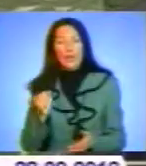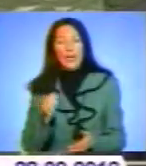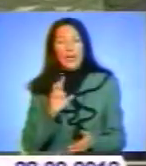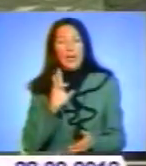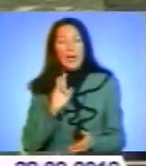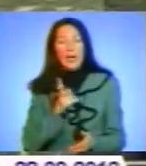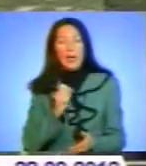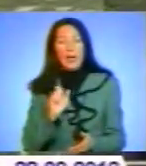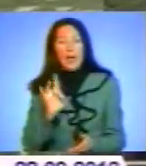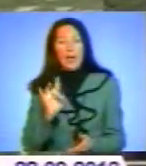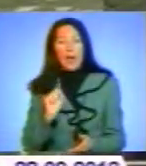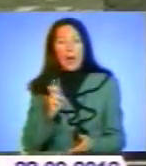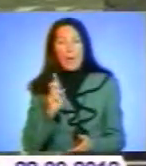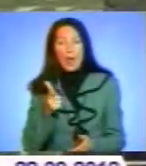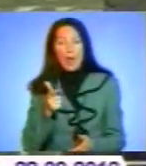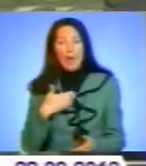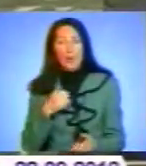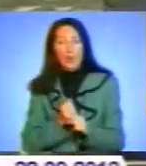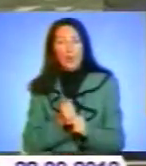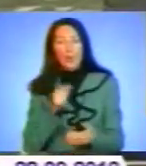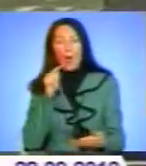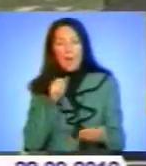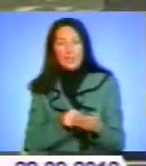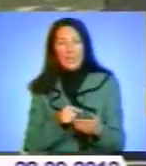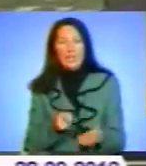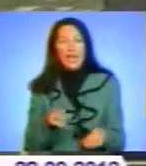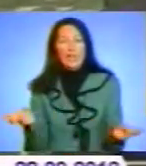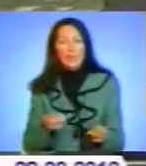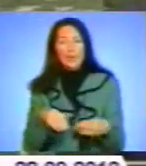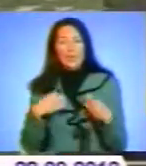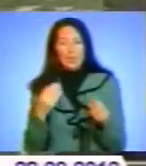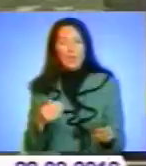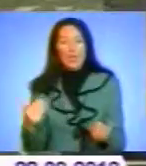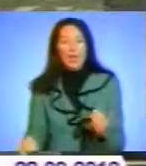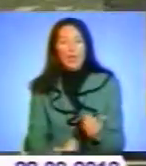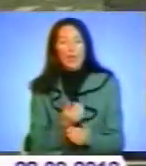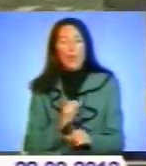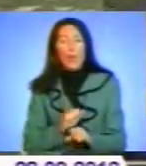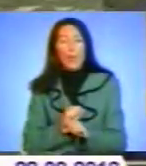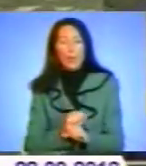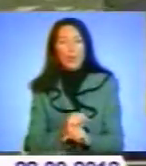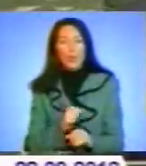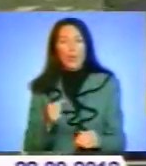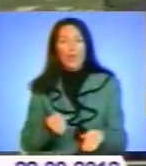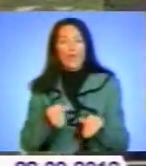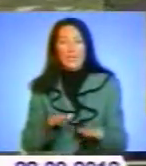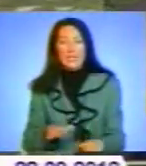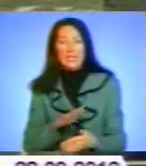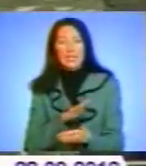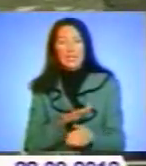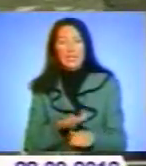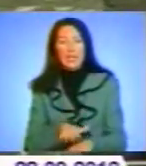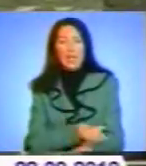робитимемо акцент на необхідності надання нового поштовху вирішенню тривалих конфліктів